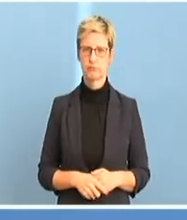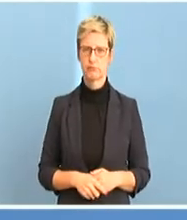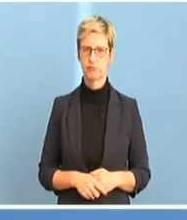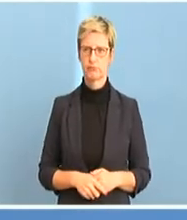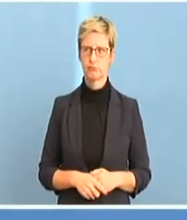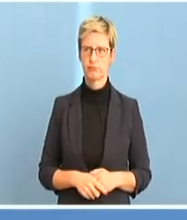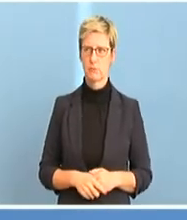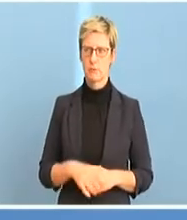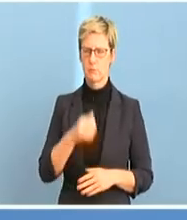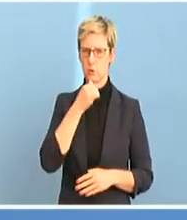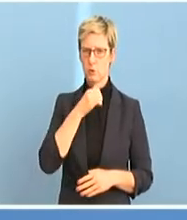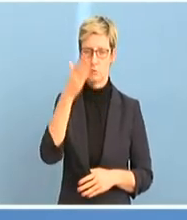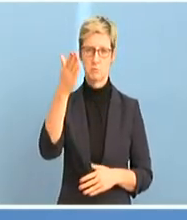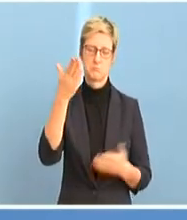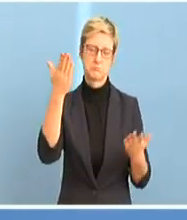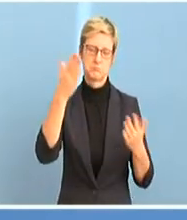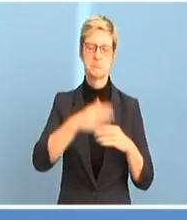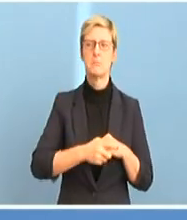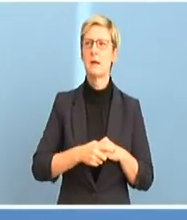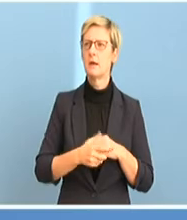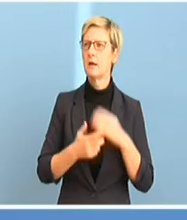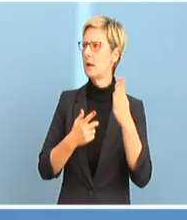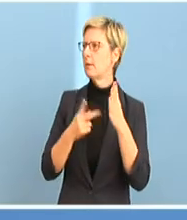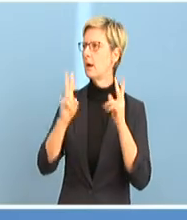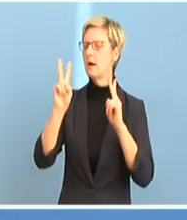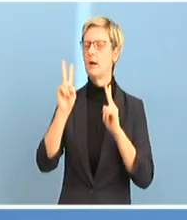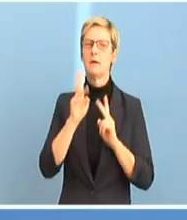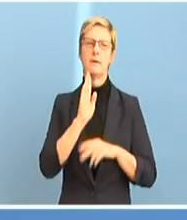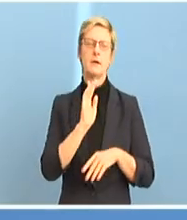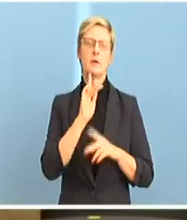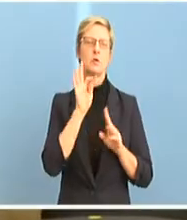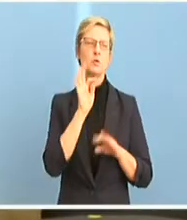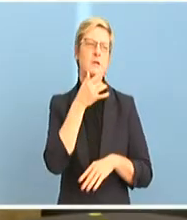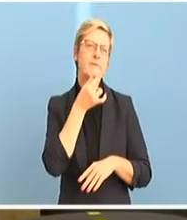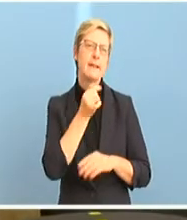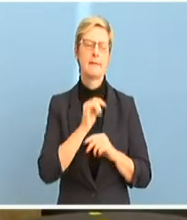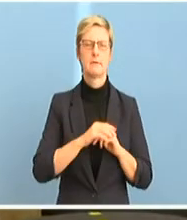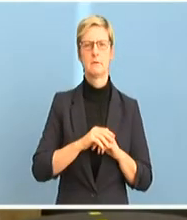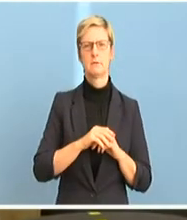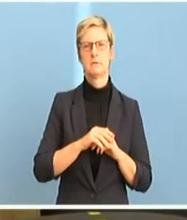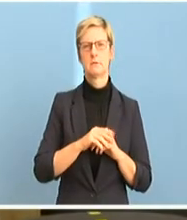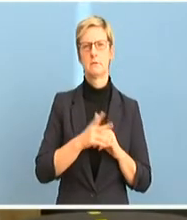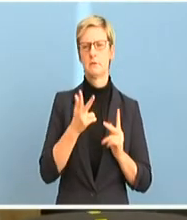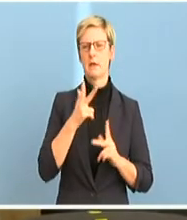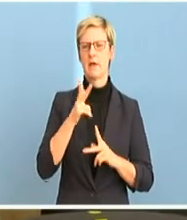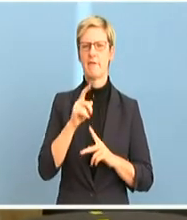Aber wenn Sie sagen, der Geist des Abkommens, Herr Fichtner hat ja gerade darum gesprochen, dass das Rechte zweiter Klasse